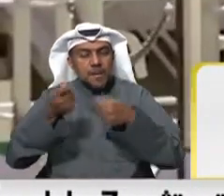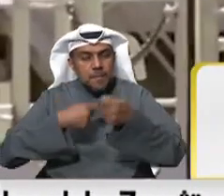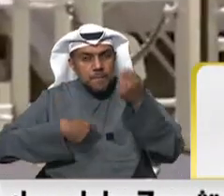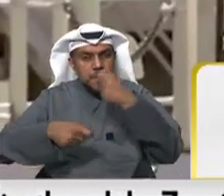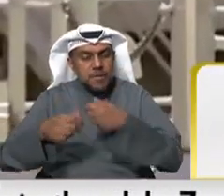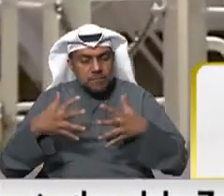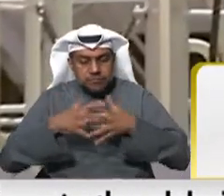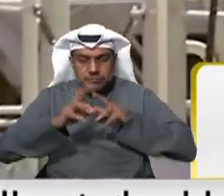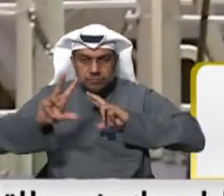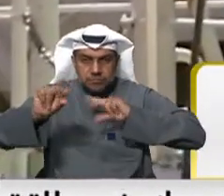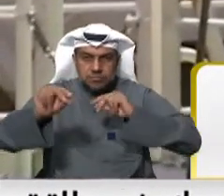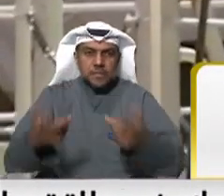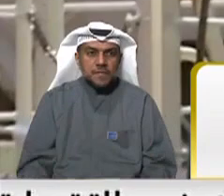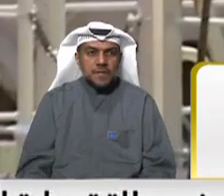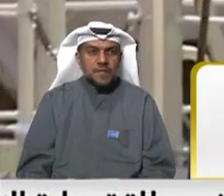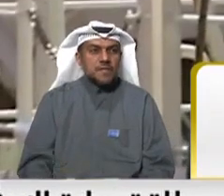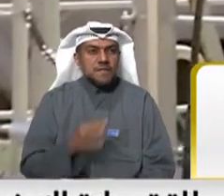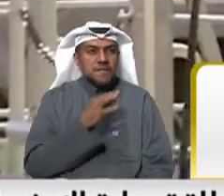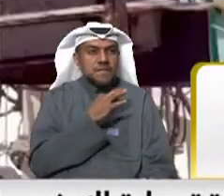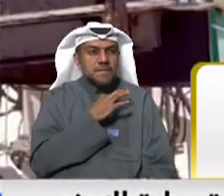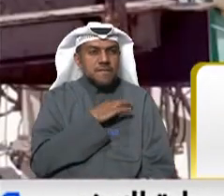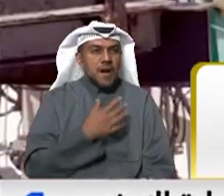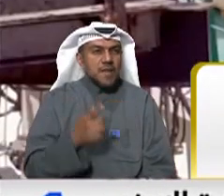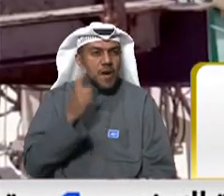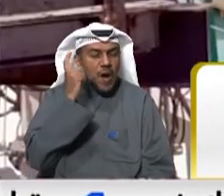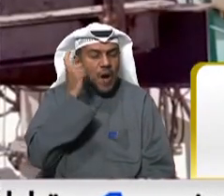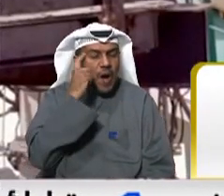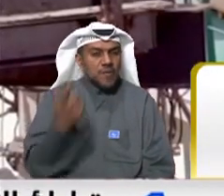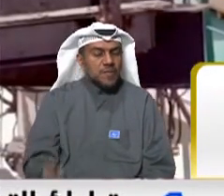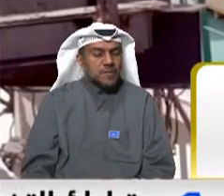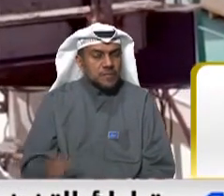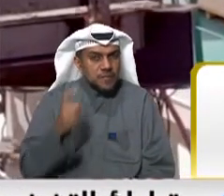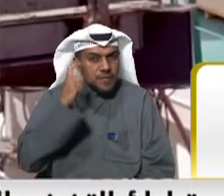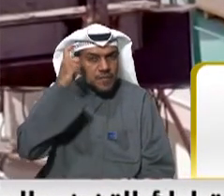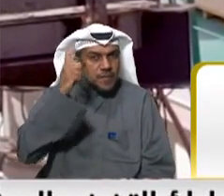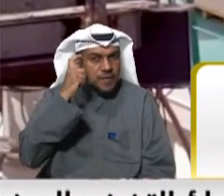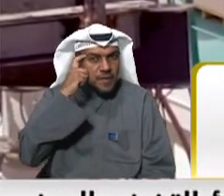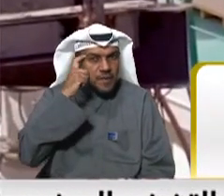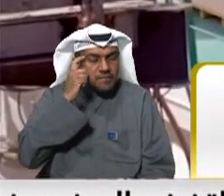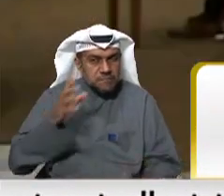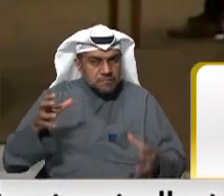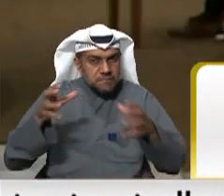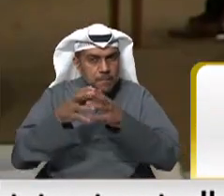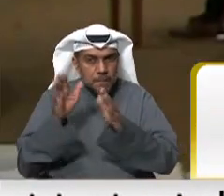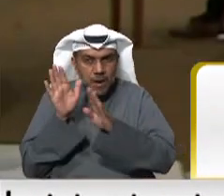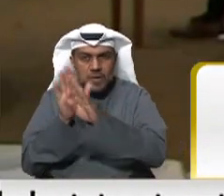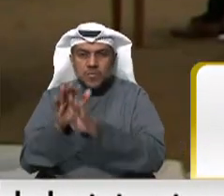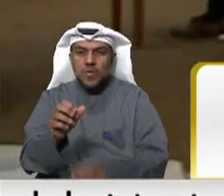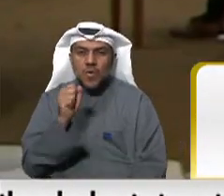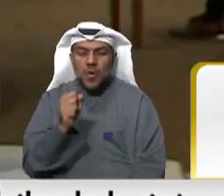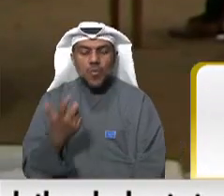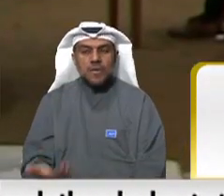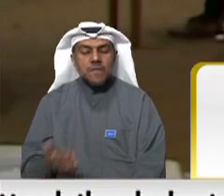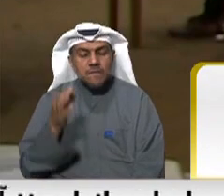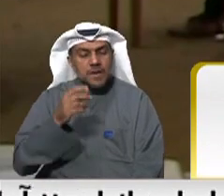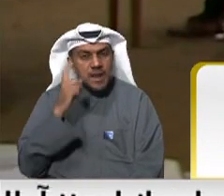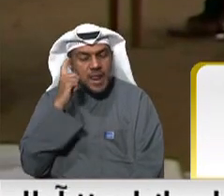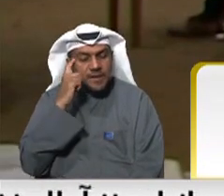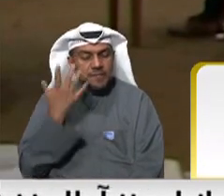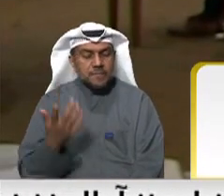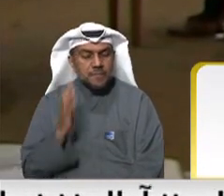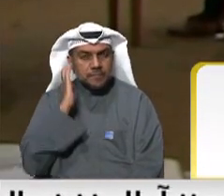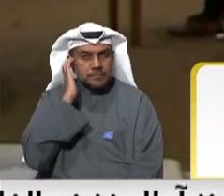بالضرورة إلى التفكير في وجود تكتل في تقوية هذا المنتدى،